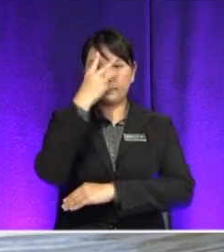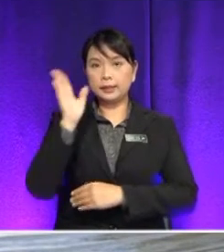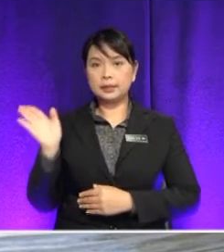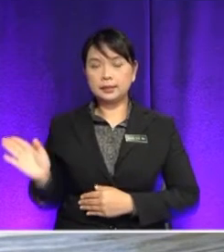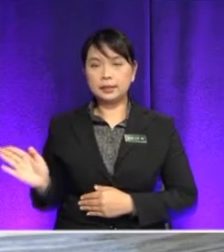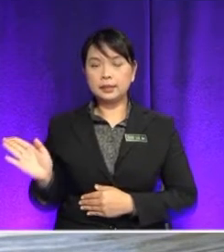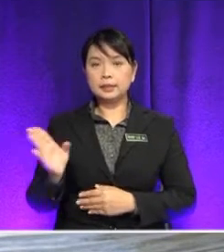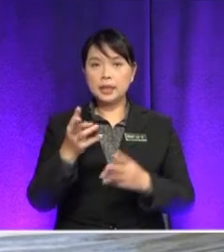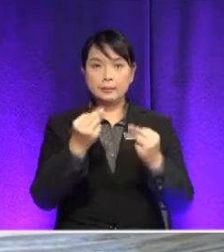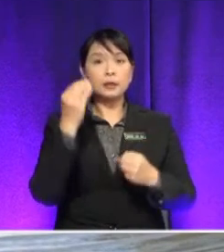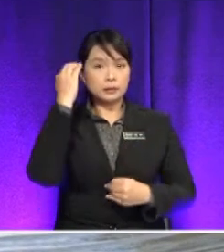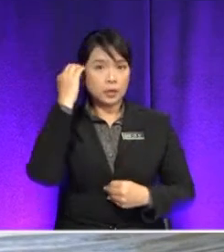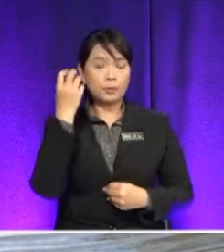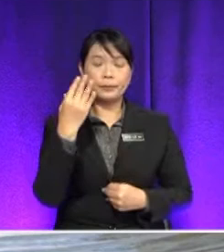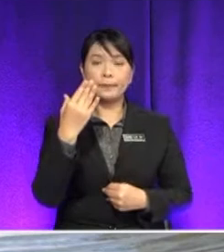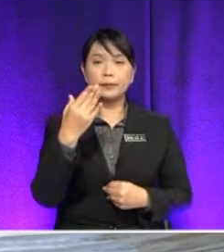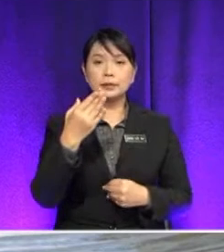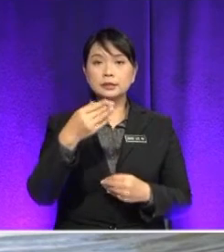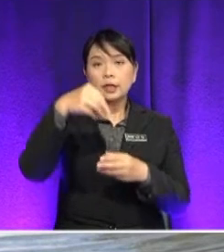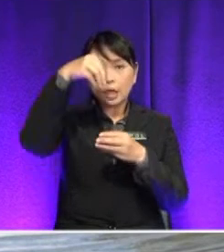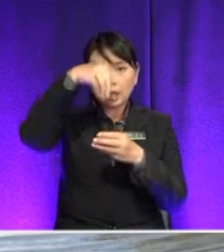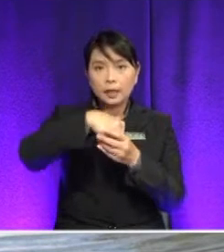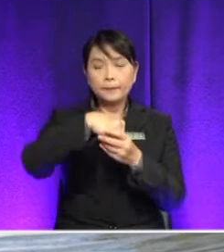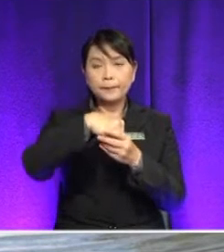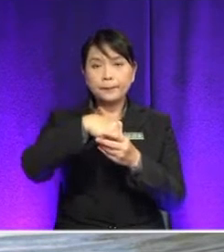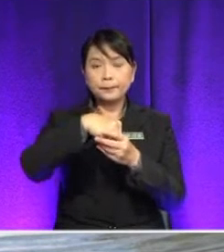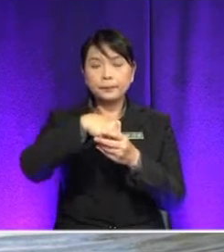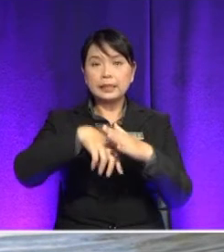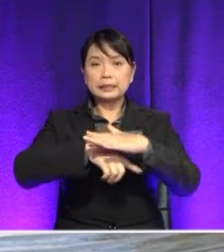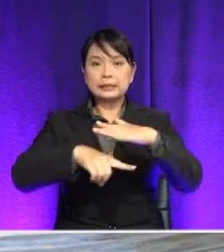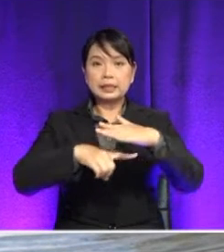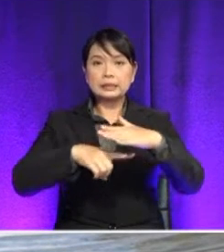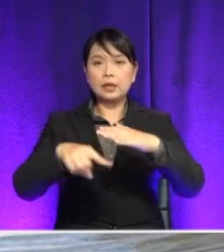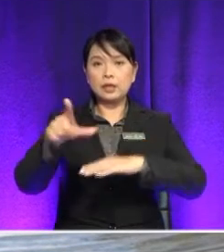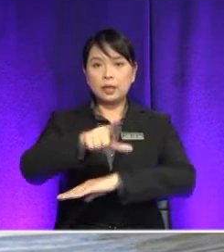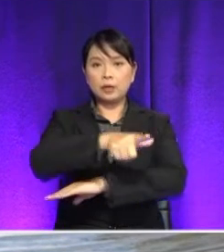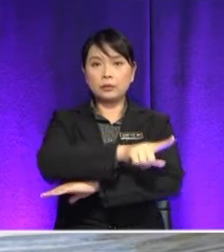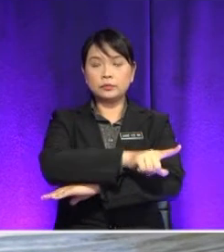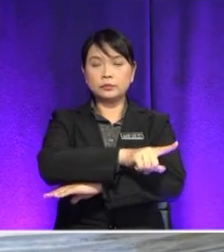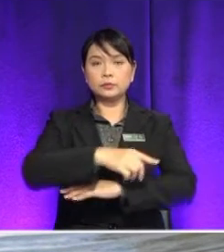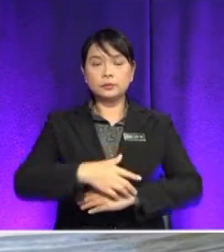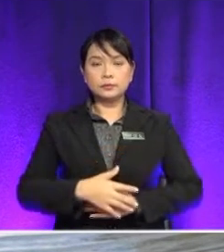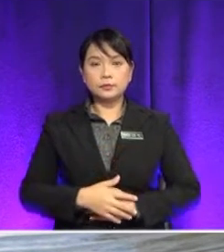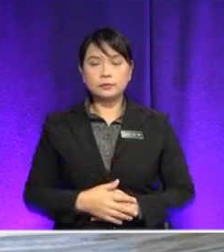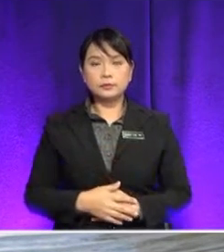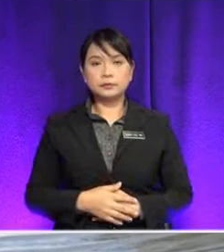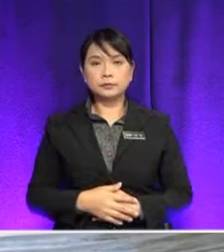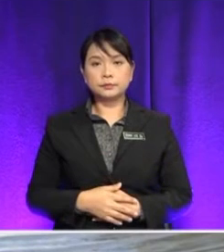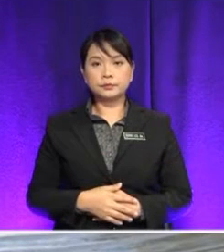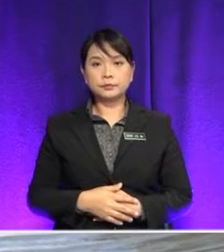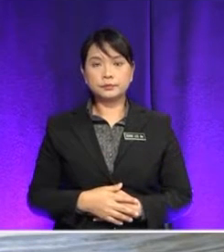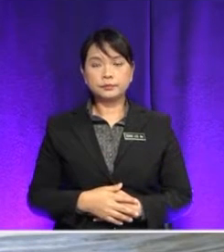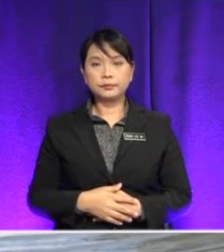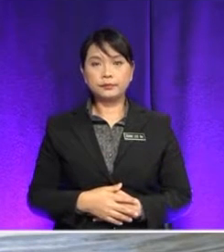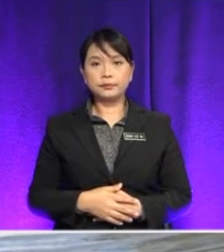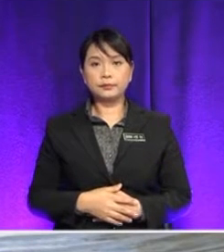anak panah kebawah dimana apabila dasar laut uh dia akan pantulkan smule gelombang berkenaan dan diterima oleh